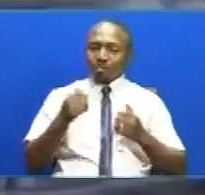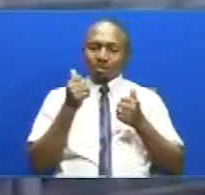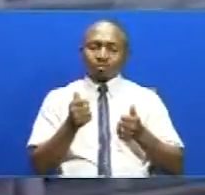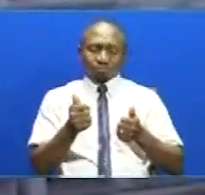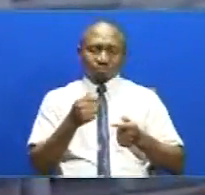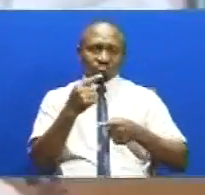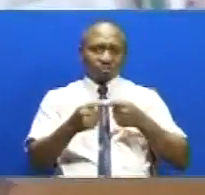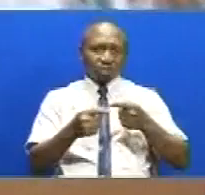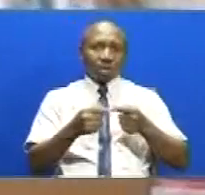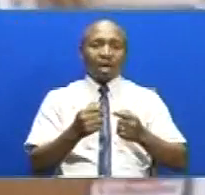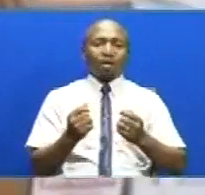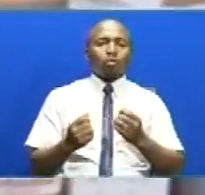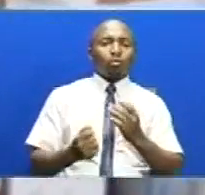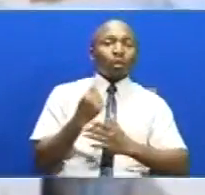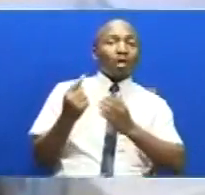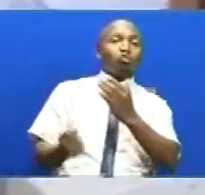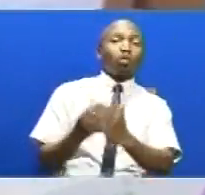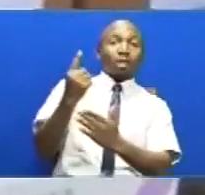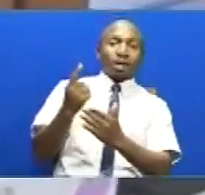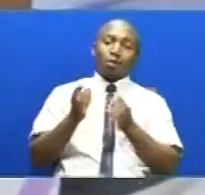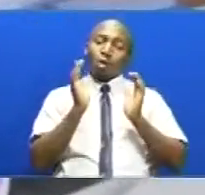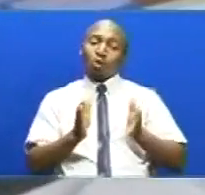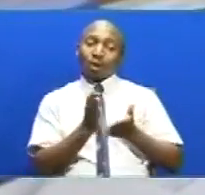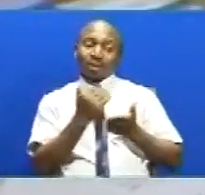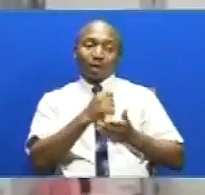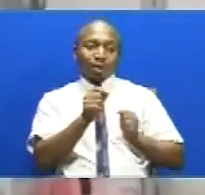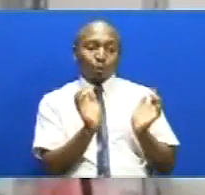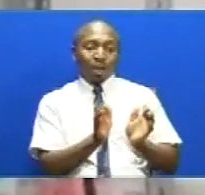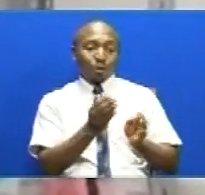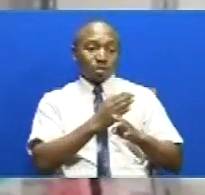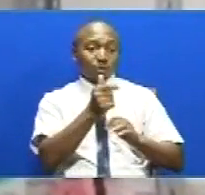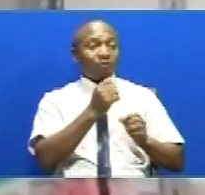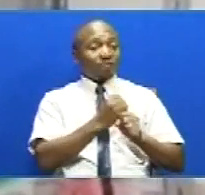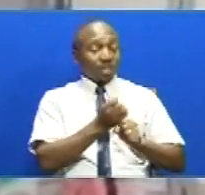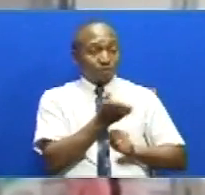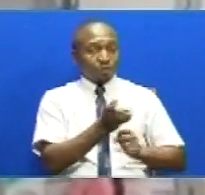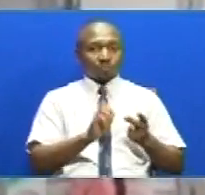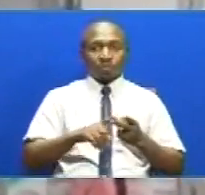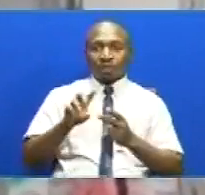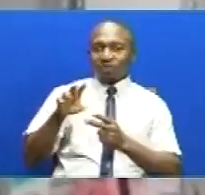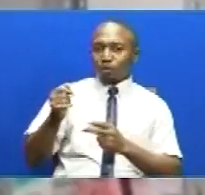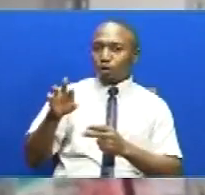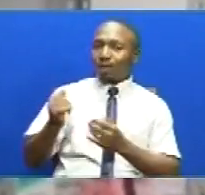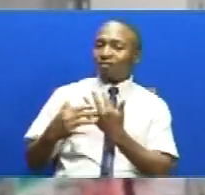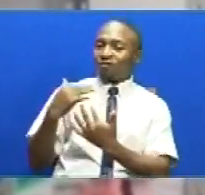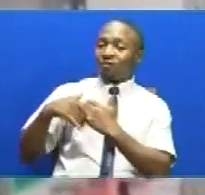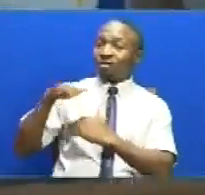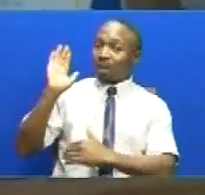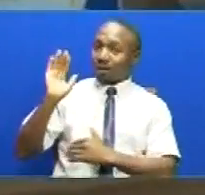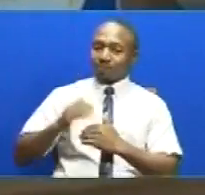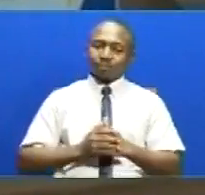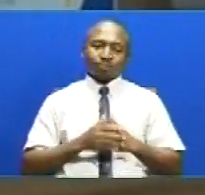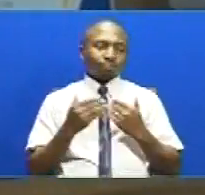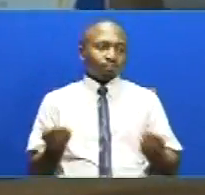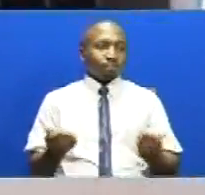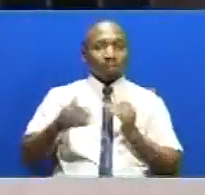kuendelea kushamiri, huku wakuu wa idara wakiendelea kuwalea wahusika wa vitendo hivyo. Victoria Patrick anatuarifu zaidi. Ikiwa